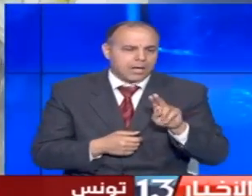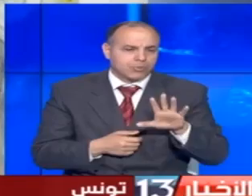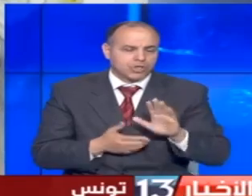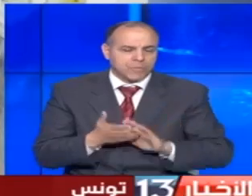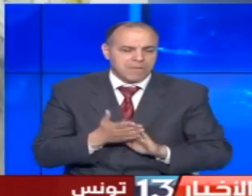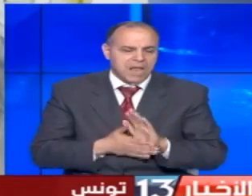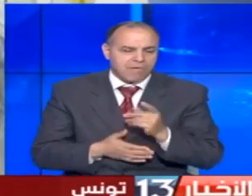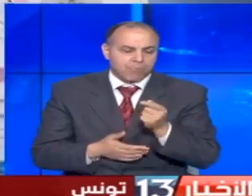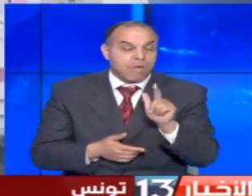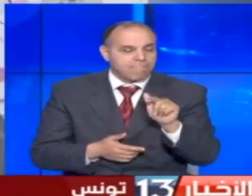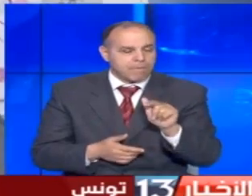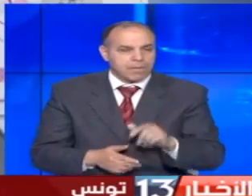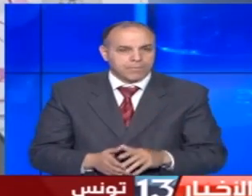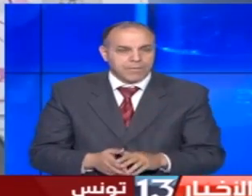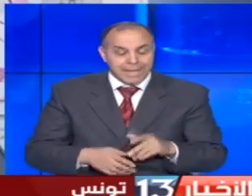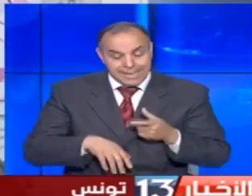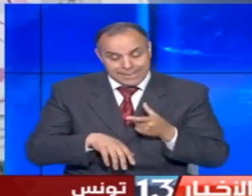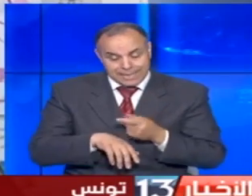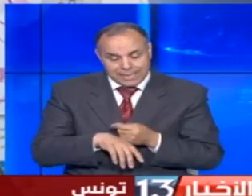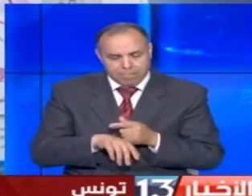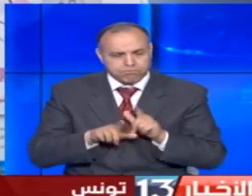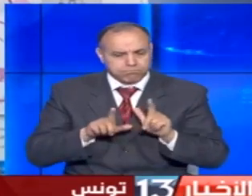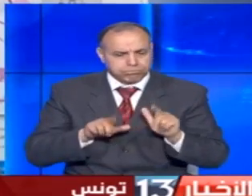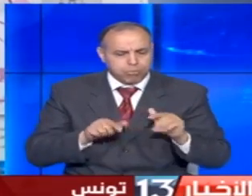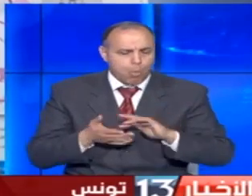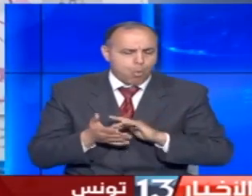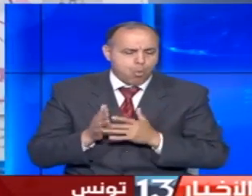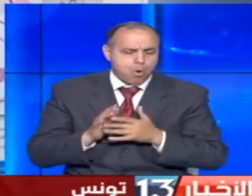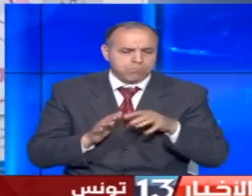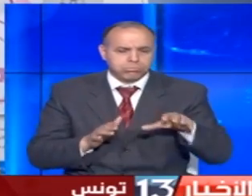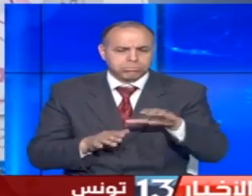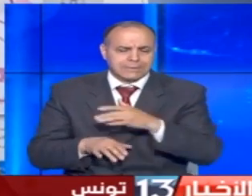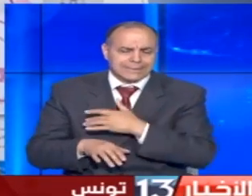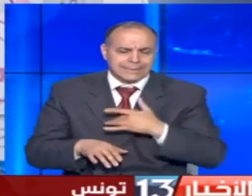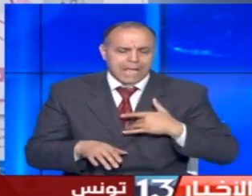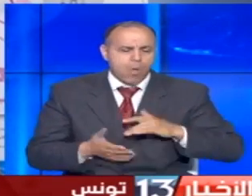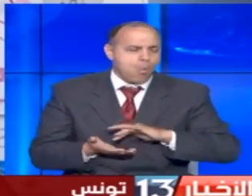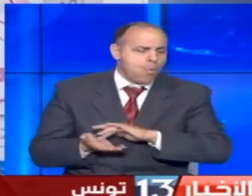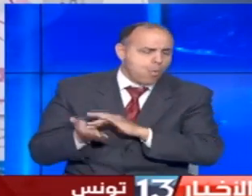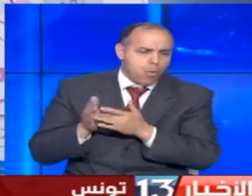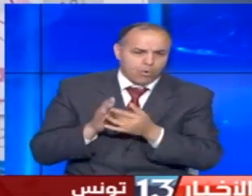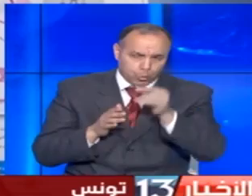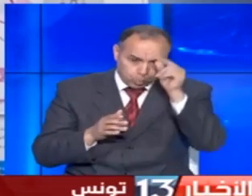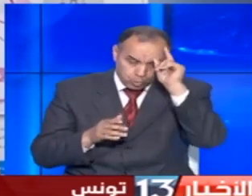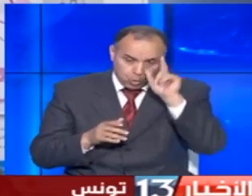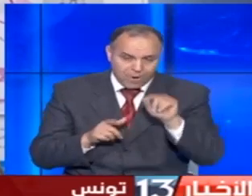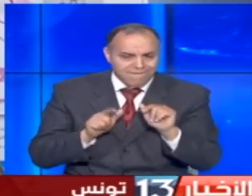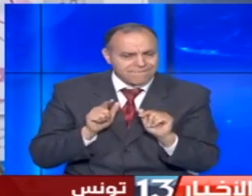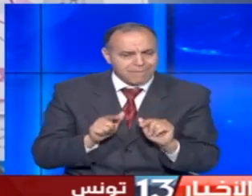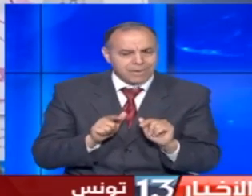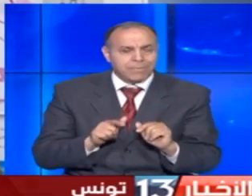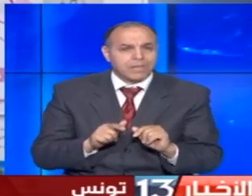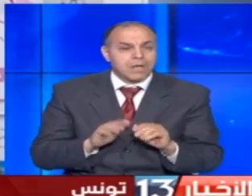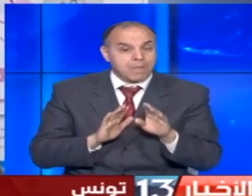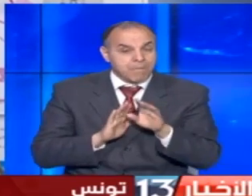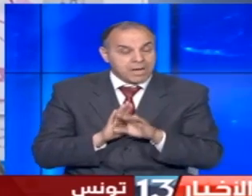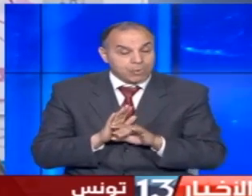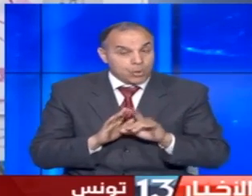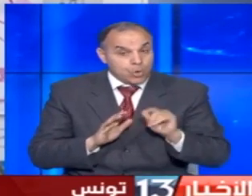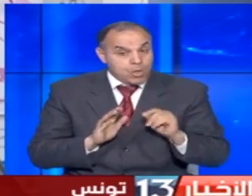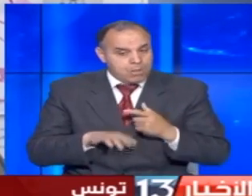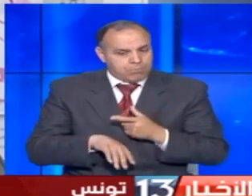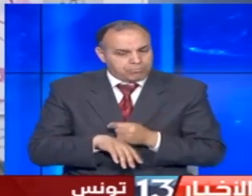مليون دينار التلقيح هذا متوفر في كل مراكز الرعايه الصحيه الاساسيه يوفروا البرنامج الوطني